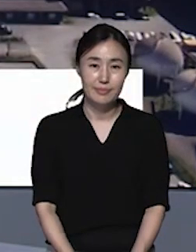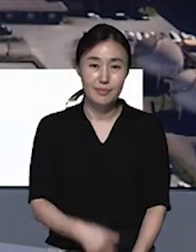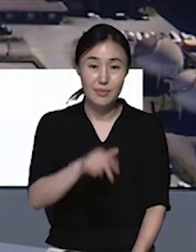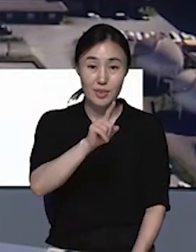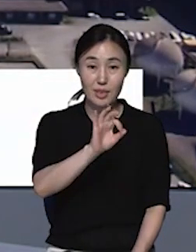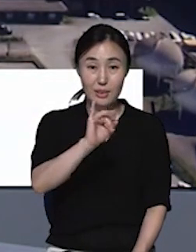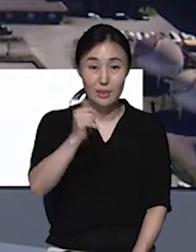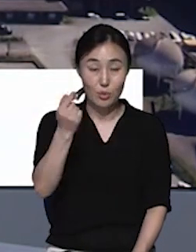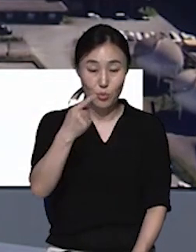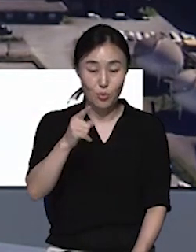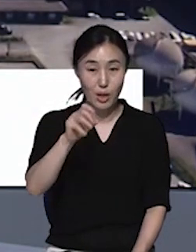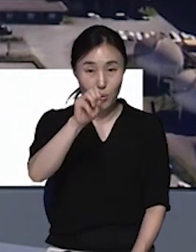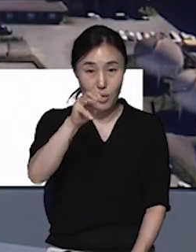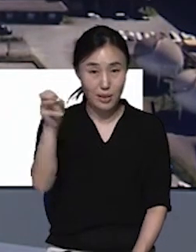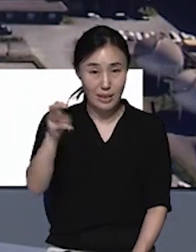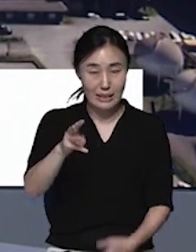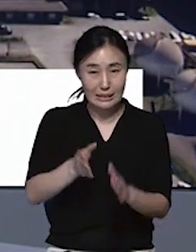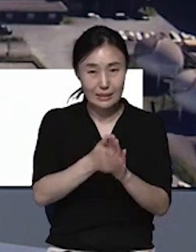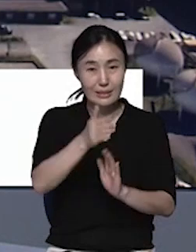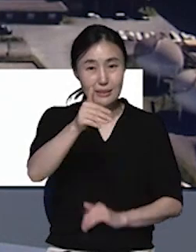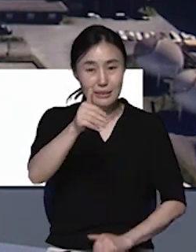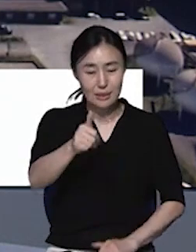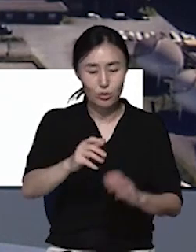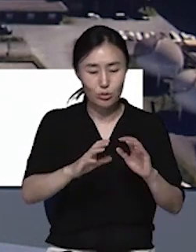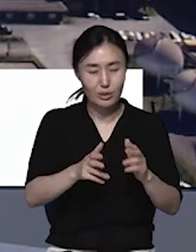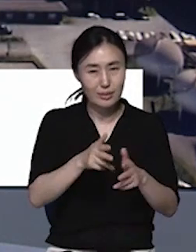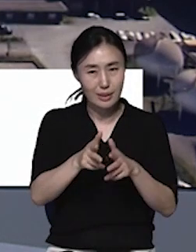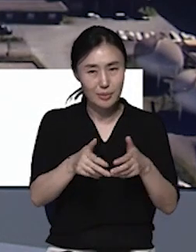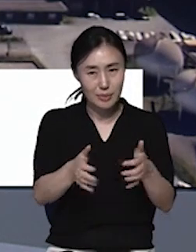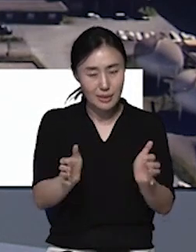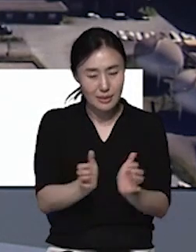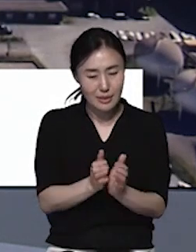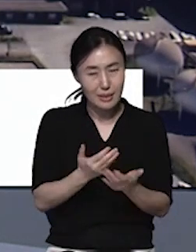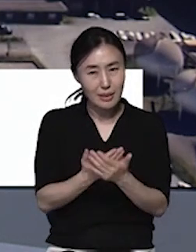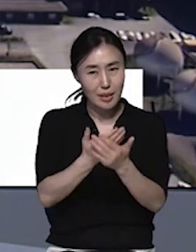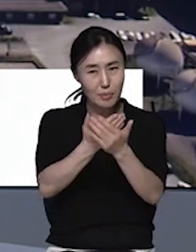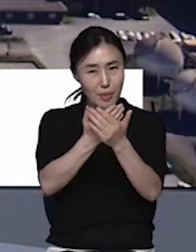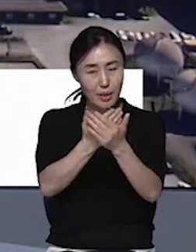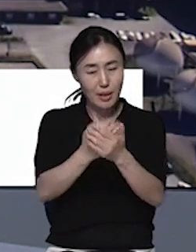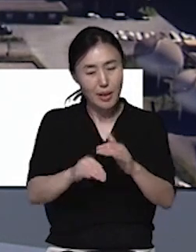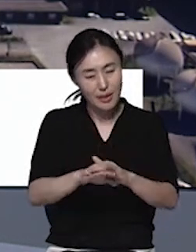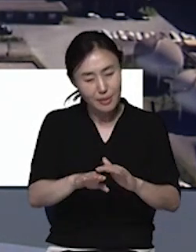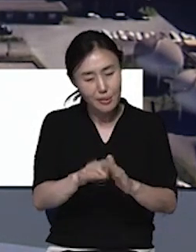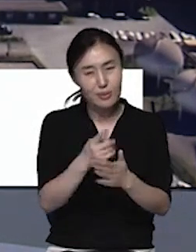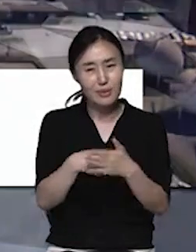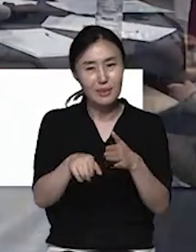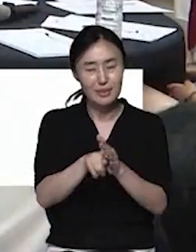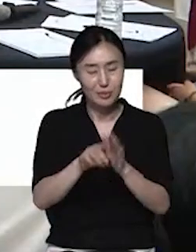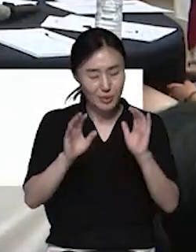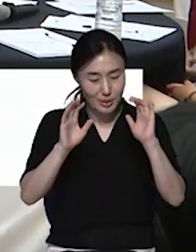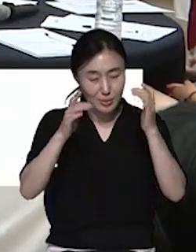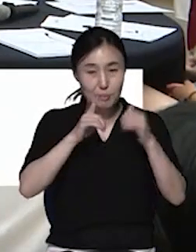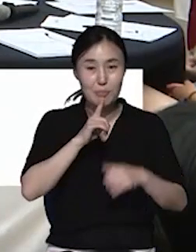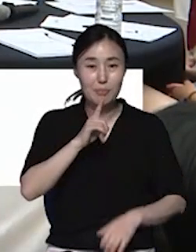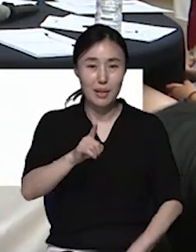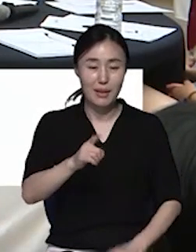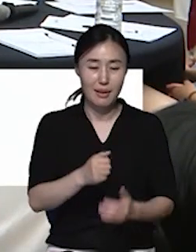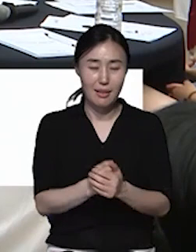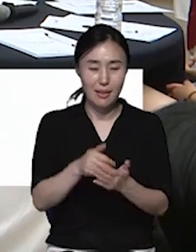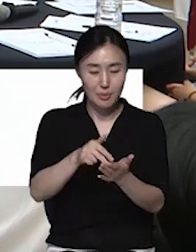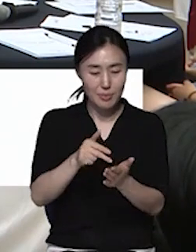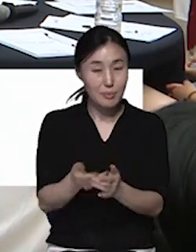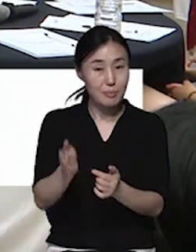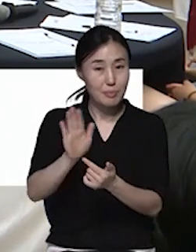정인화 광양시장이 광양국가산단 동우한 개발규제 해소에 대해 환영의 입장을 밝혔습니다. 정 시장은 성명을